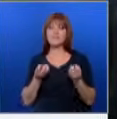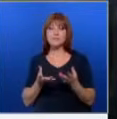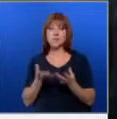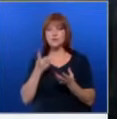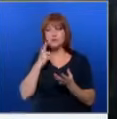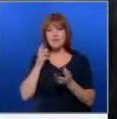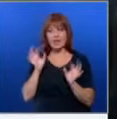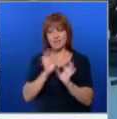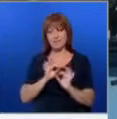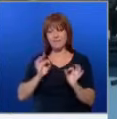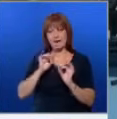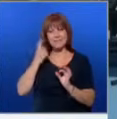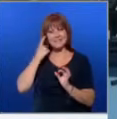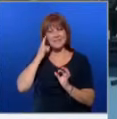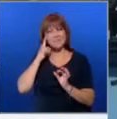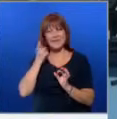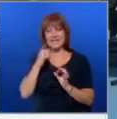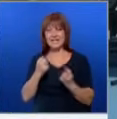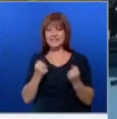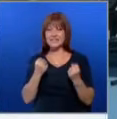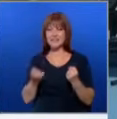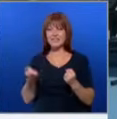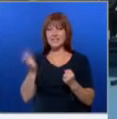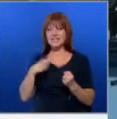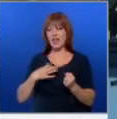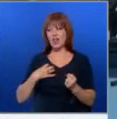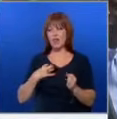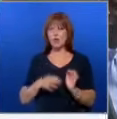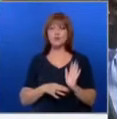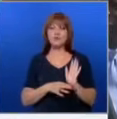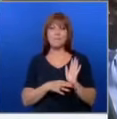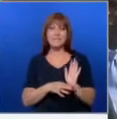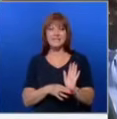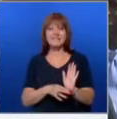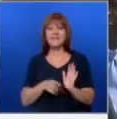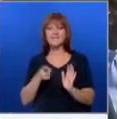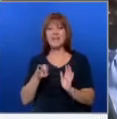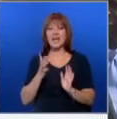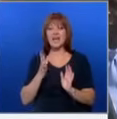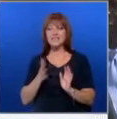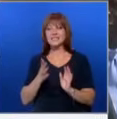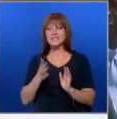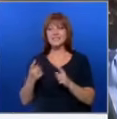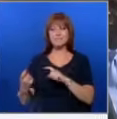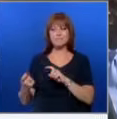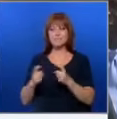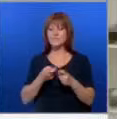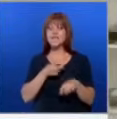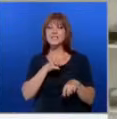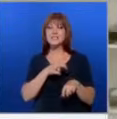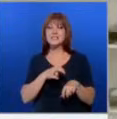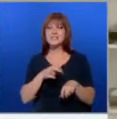разсее съмненията за здравето му след лошото представяне на дебата с Доналд Тръмп преди седмица. Но може и да стане точно